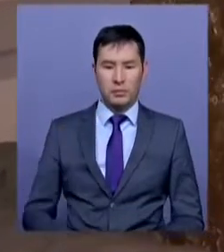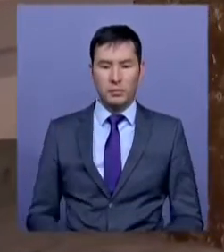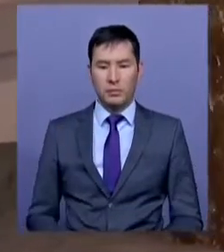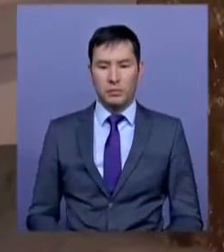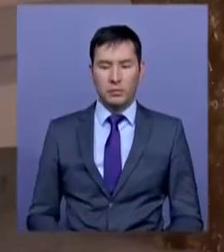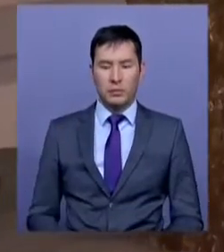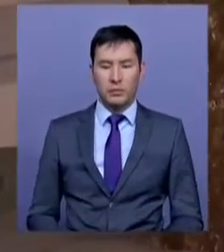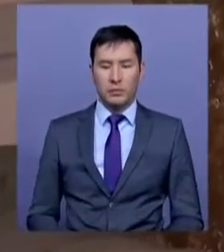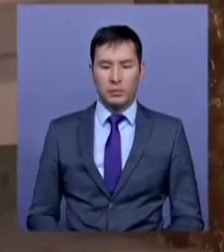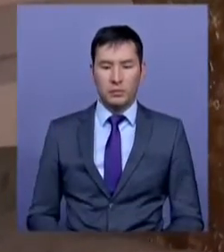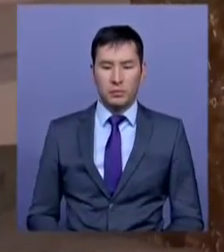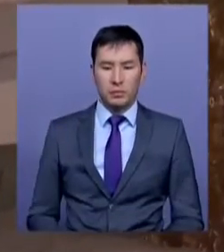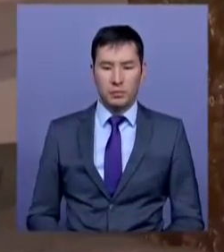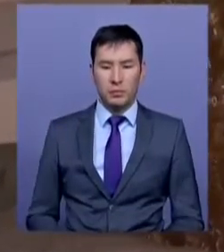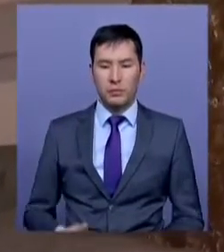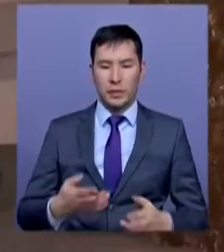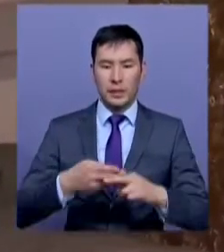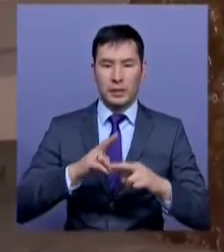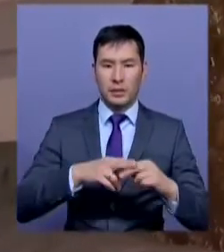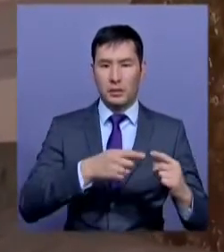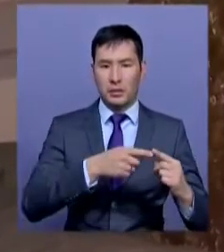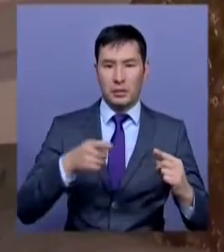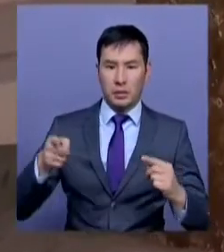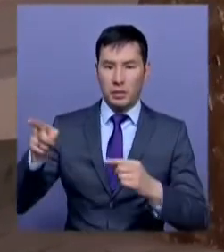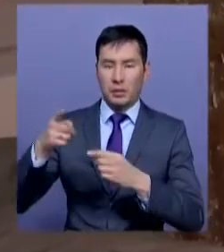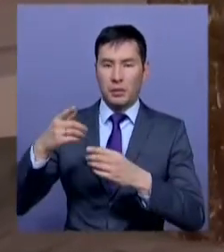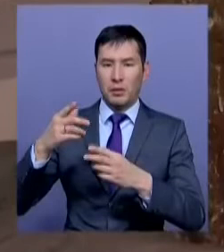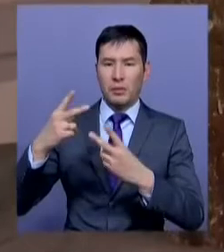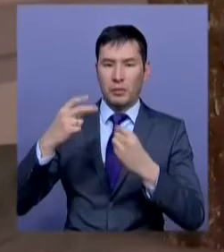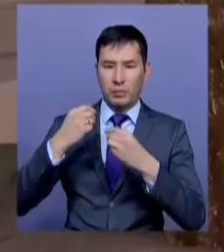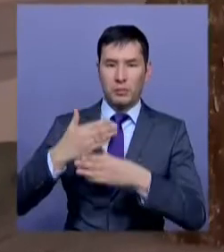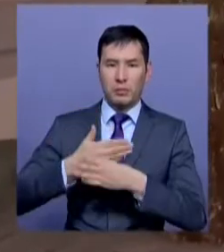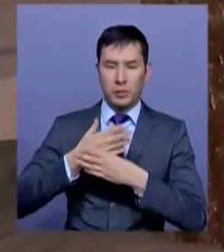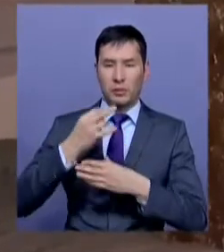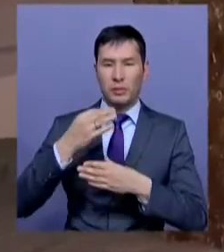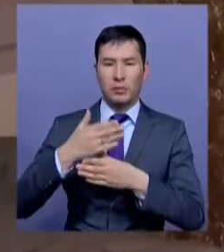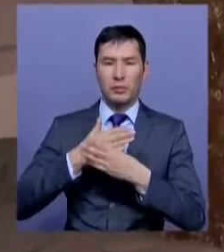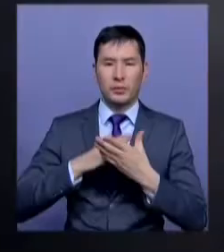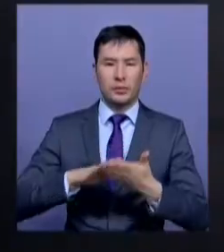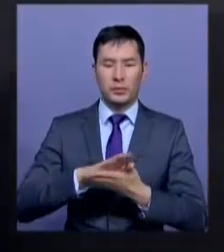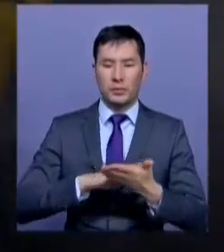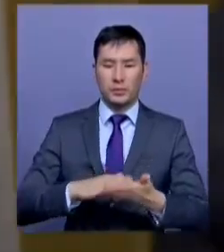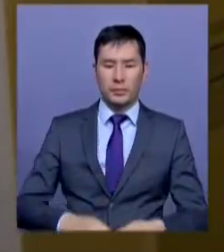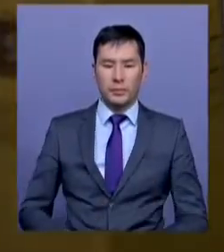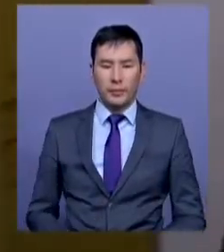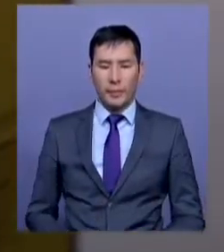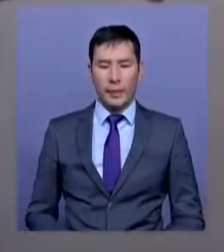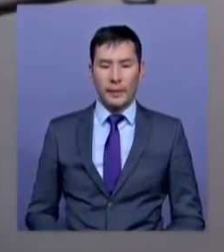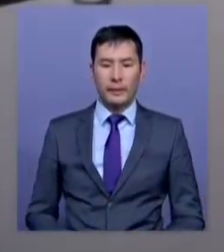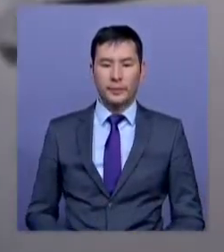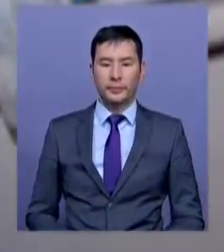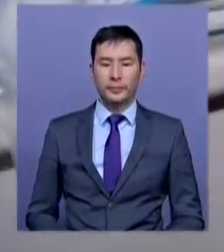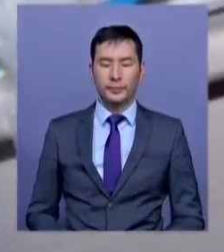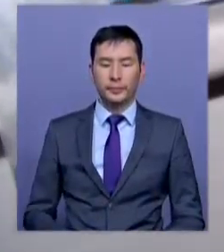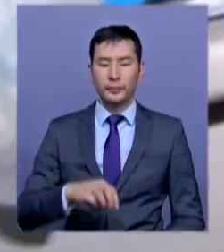жатыр. Пандемия кезінде кәсіпкерлерге қолдау көрсетілді деген еді. Алайда ешқандай көмек алған жоқпыз. Карантин басталғалы